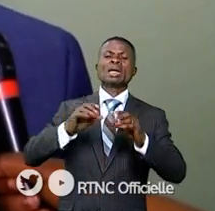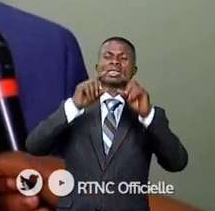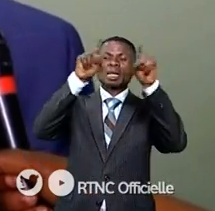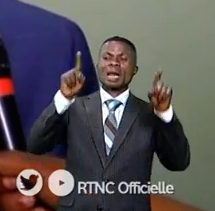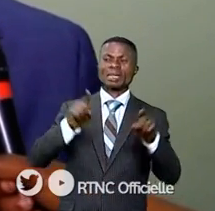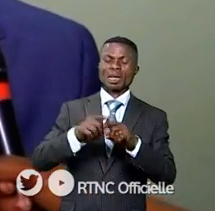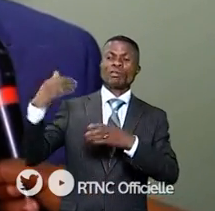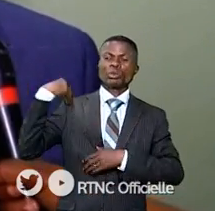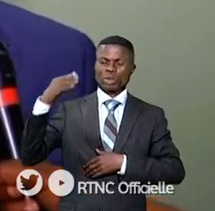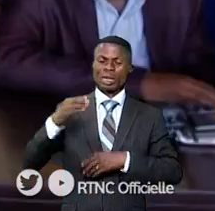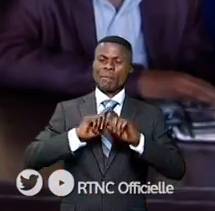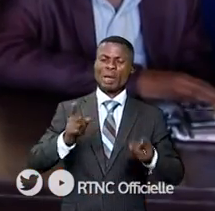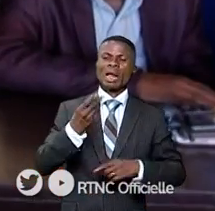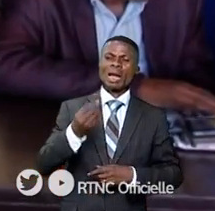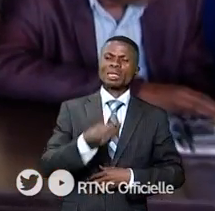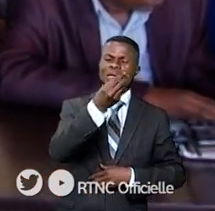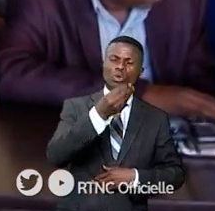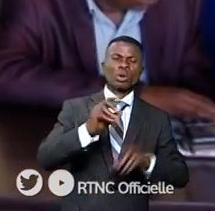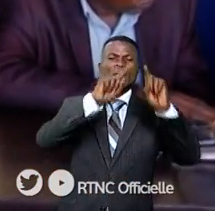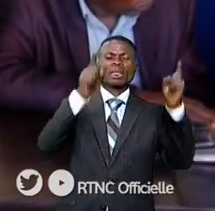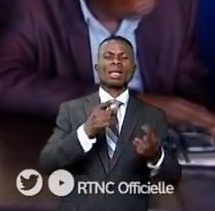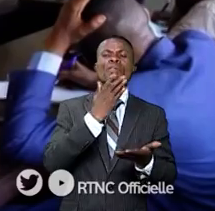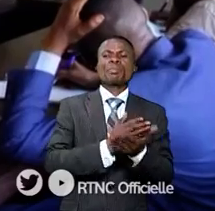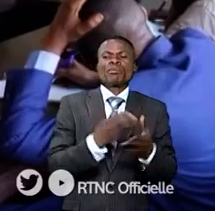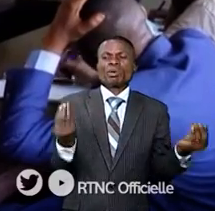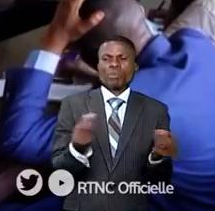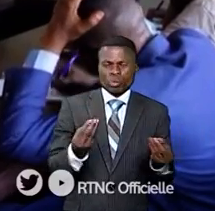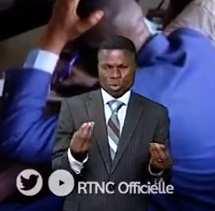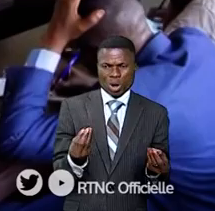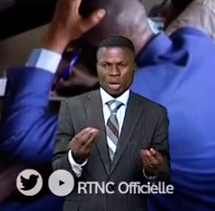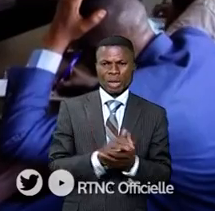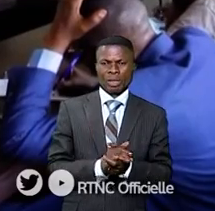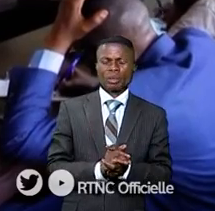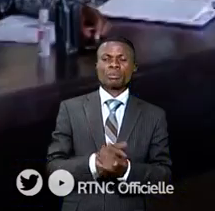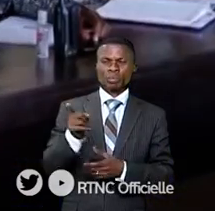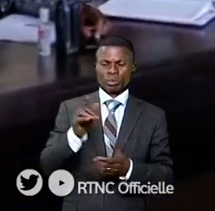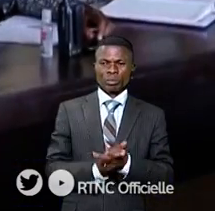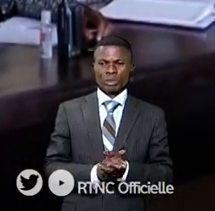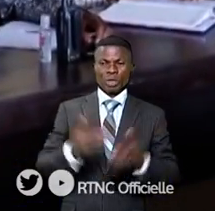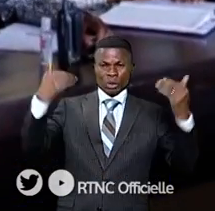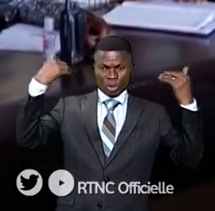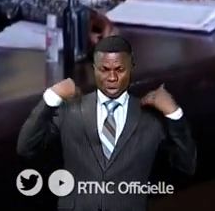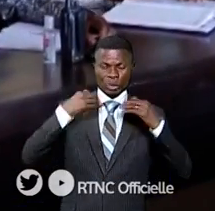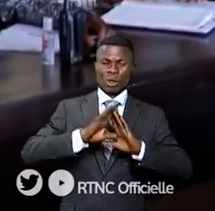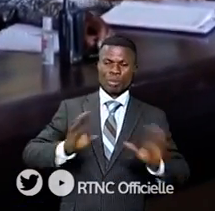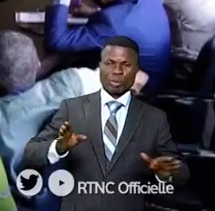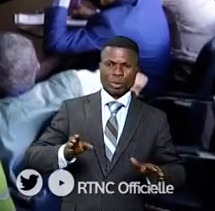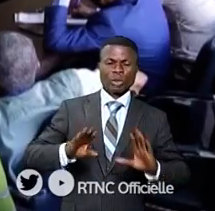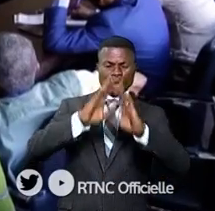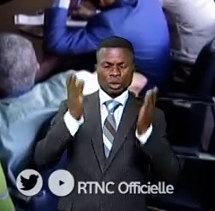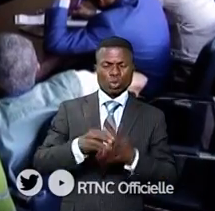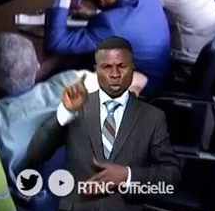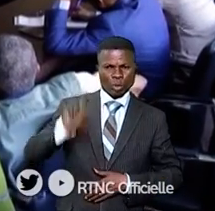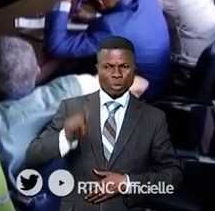qualité des images qu'il a besoin. Tirant les conséquences de ces piètres prestations, les autorités compétentes ont tout